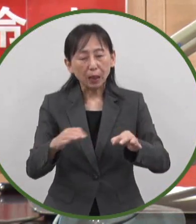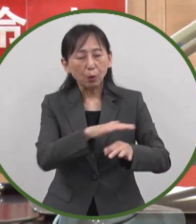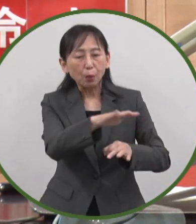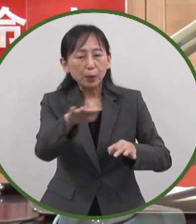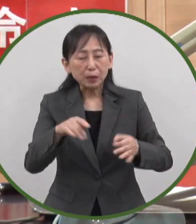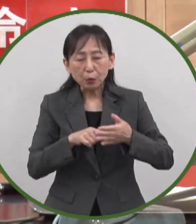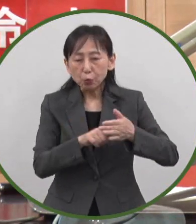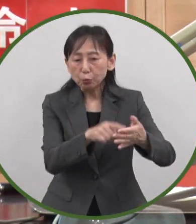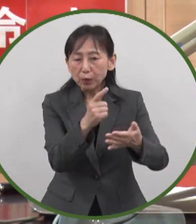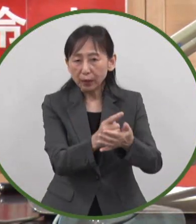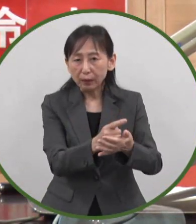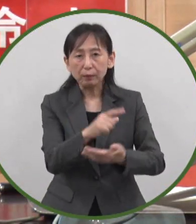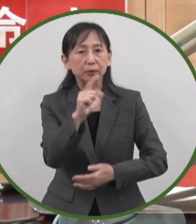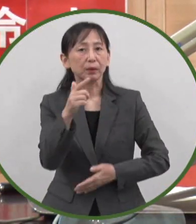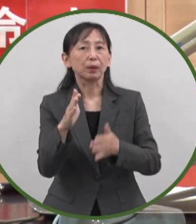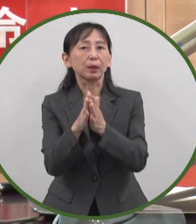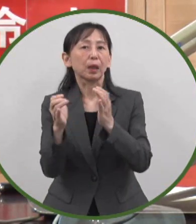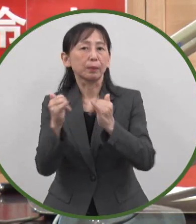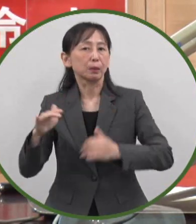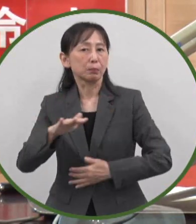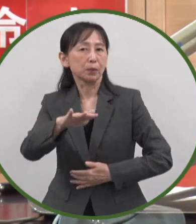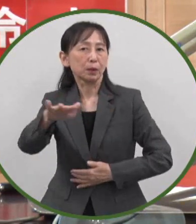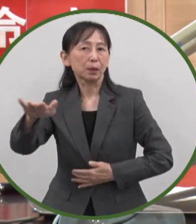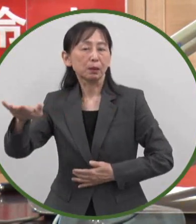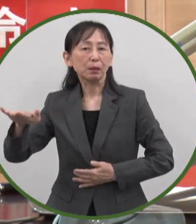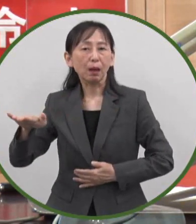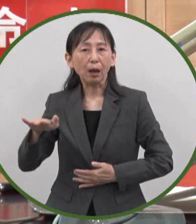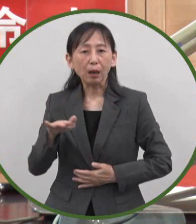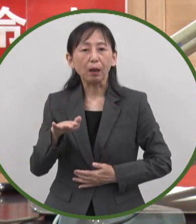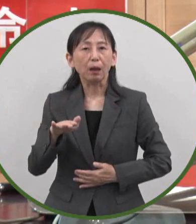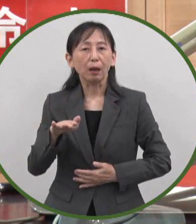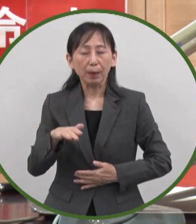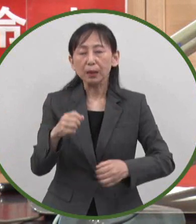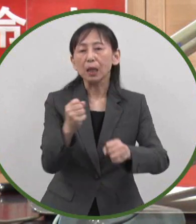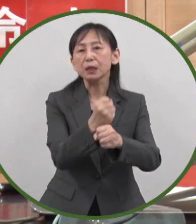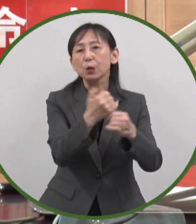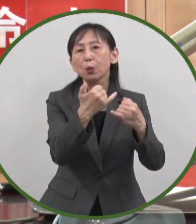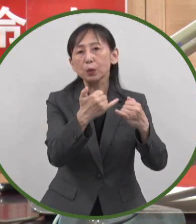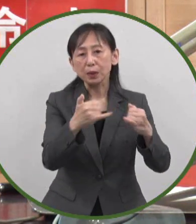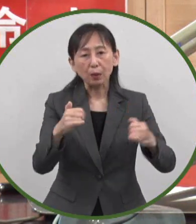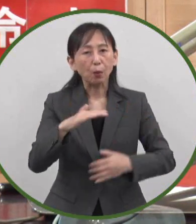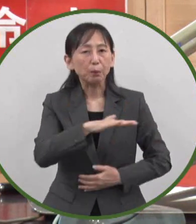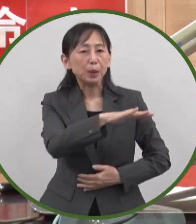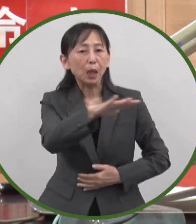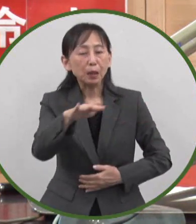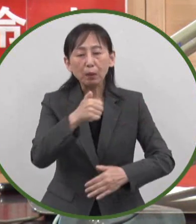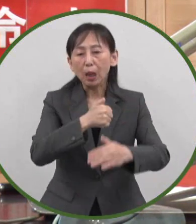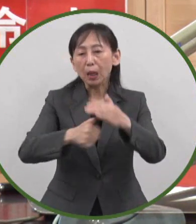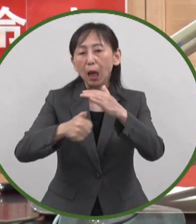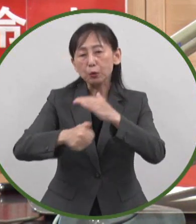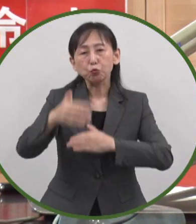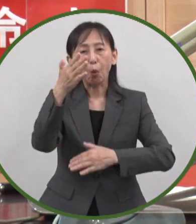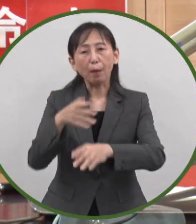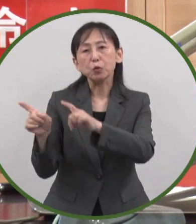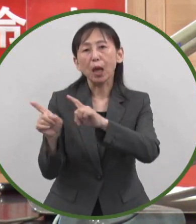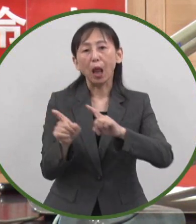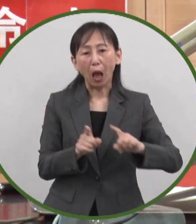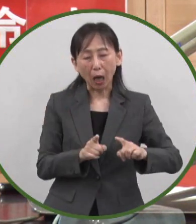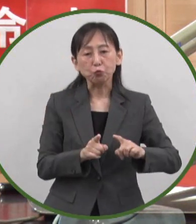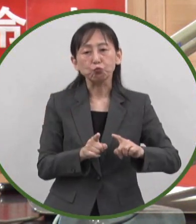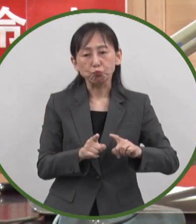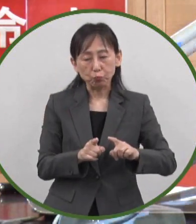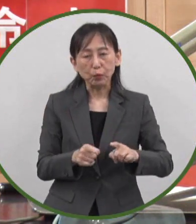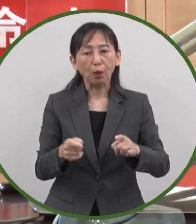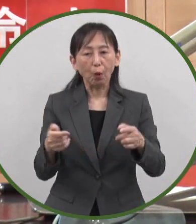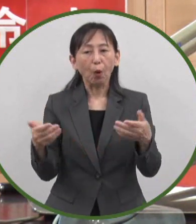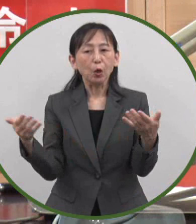て、県民の皆様が、あるいは事業者の皆様が外出半減であるとか出勤者の7